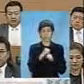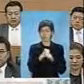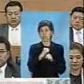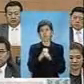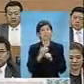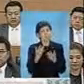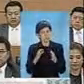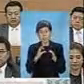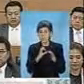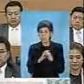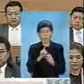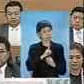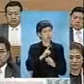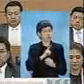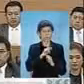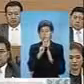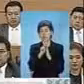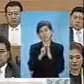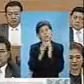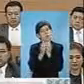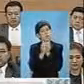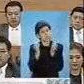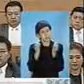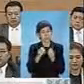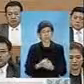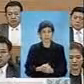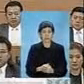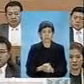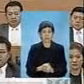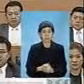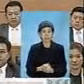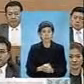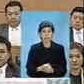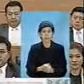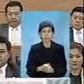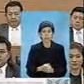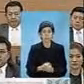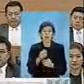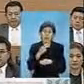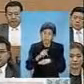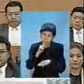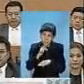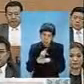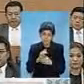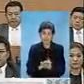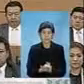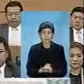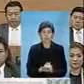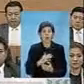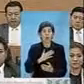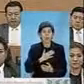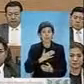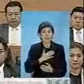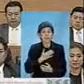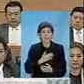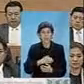ในการถือและบังคับใช้รัฐธรรมนูญฉบับนี้ท่านประธานที่เคารพครับผมจึงเรีย